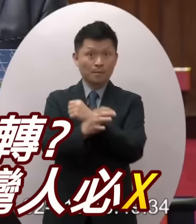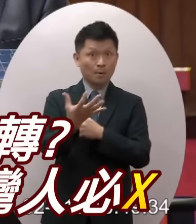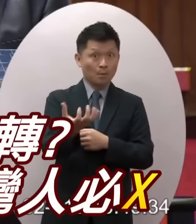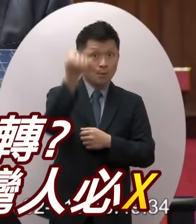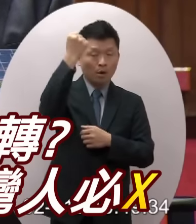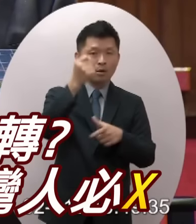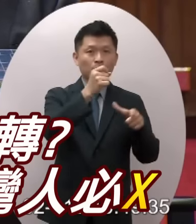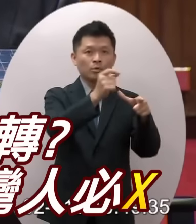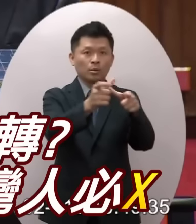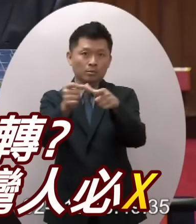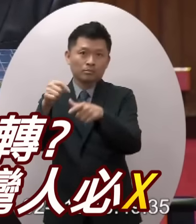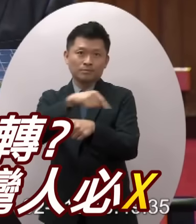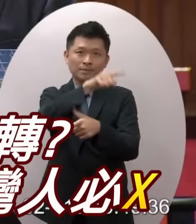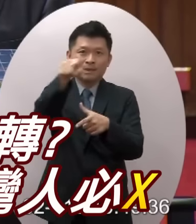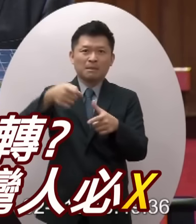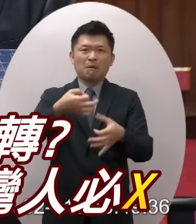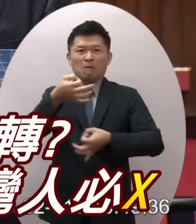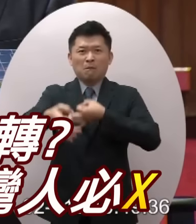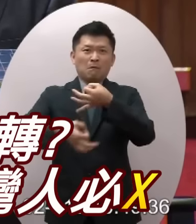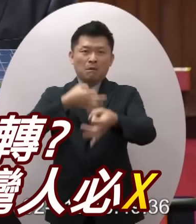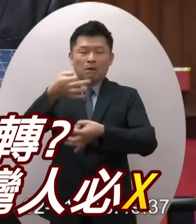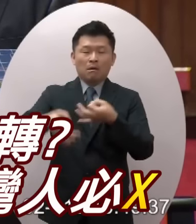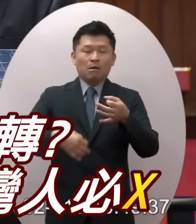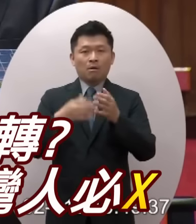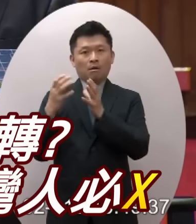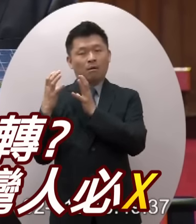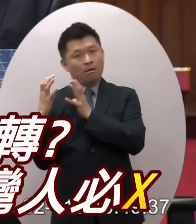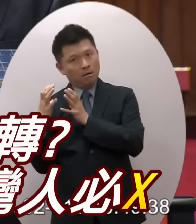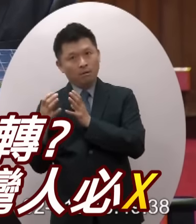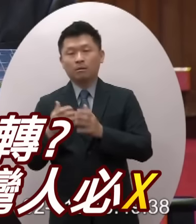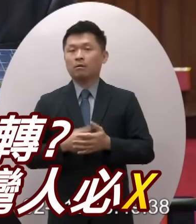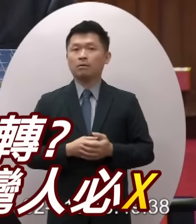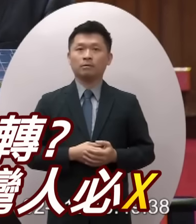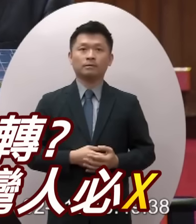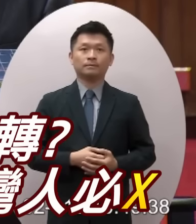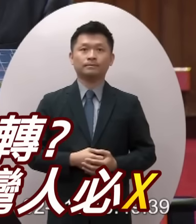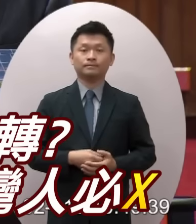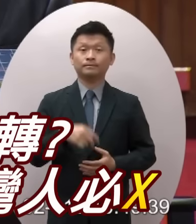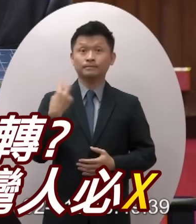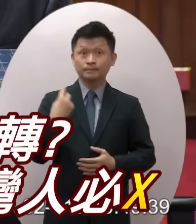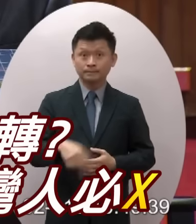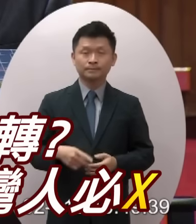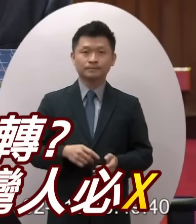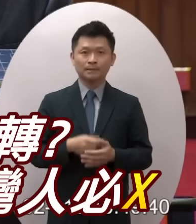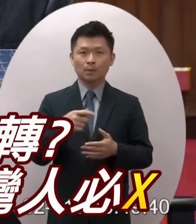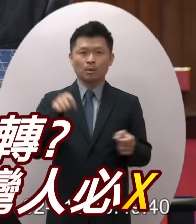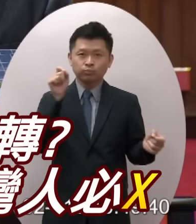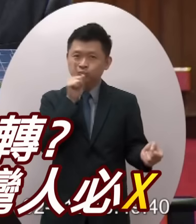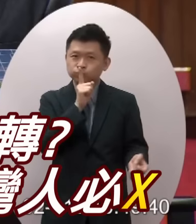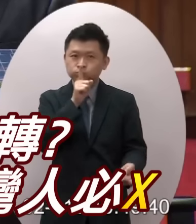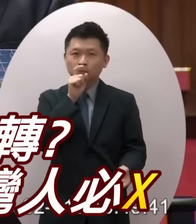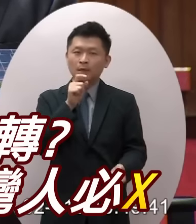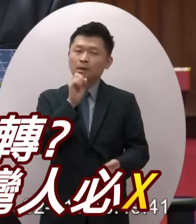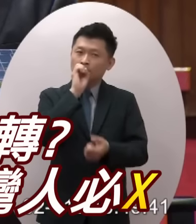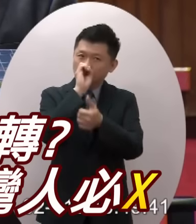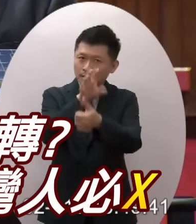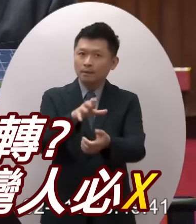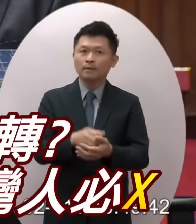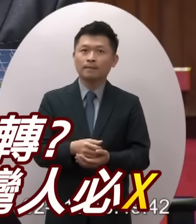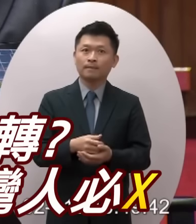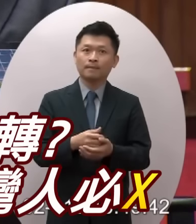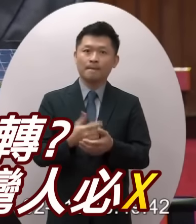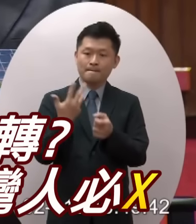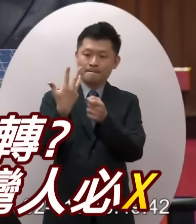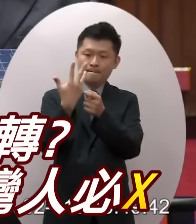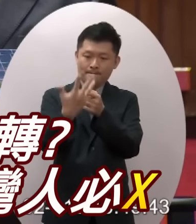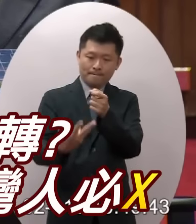讲，这企业界无几个站得住的。我搁甲语重心长甲你讲，过去的8年